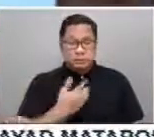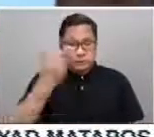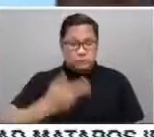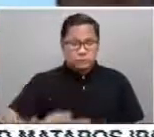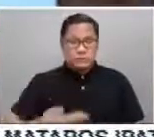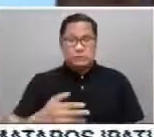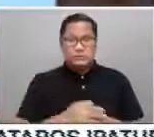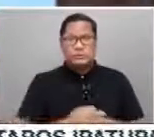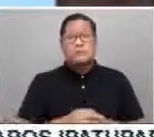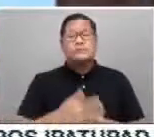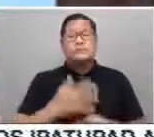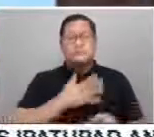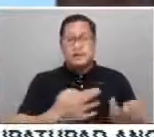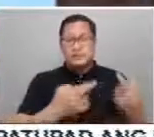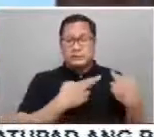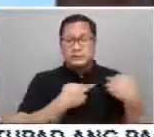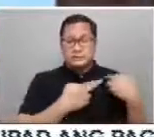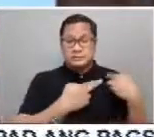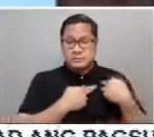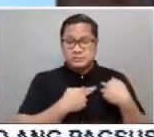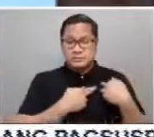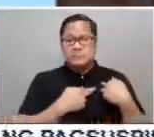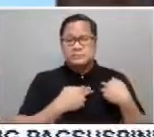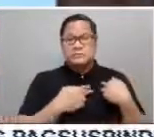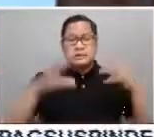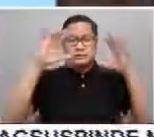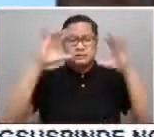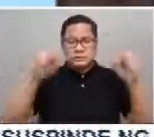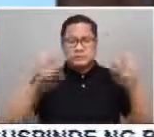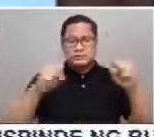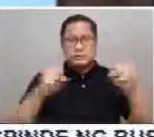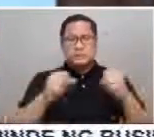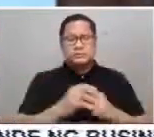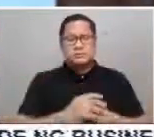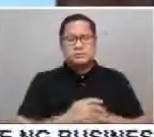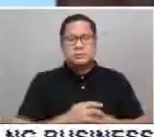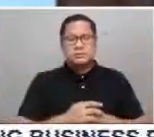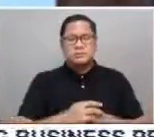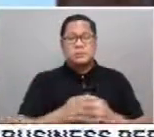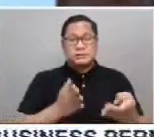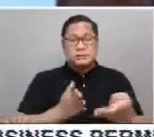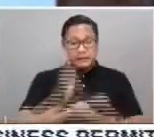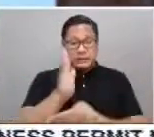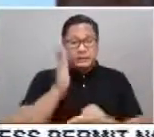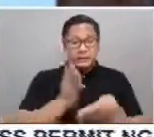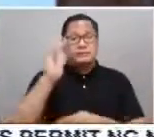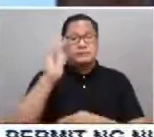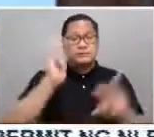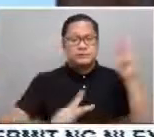NDF, NPA, pati yung